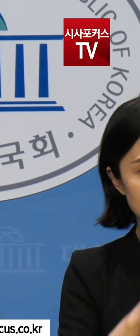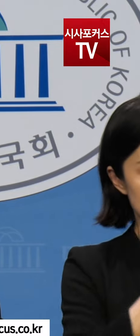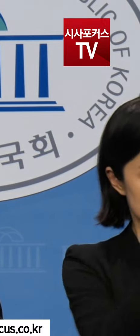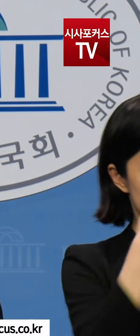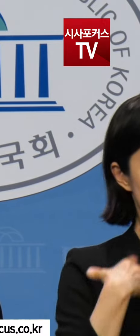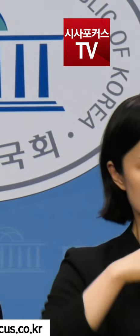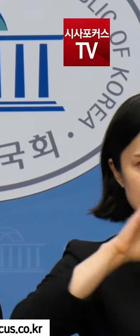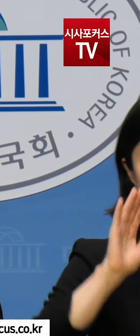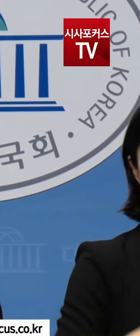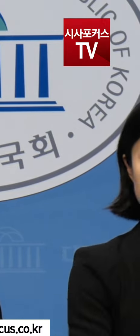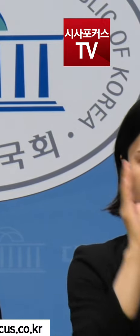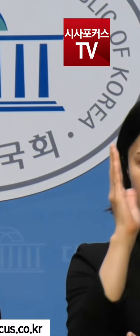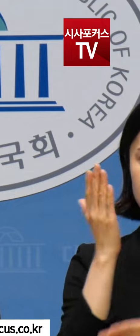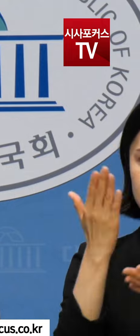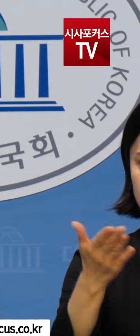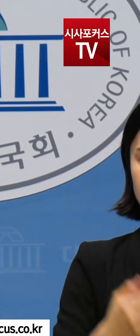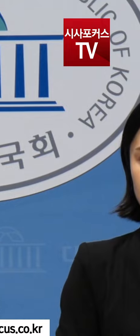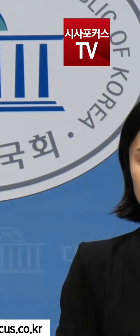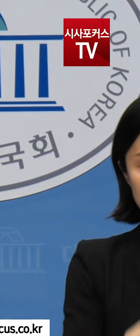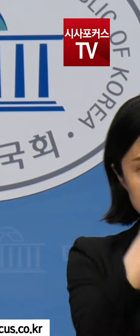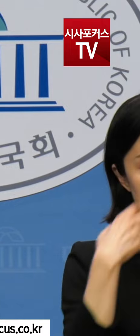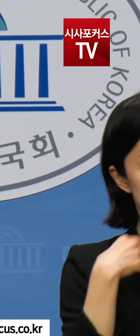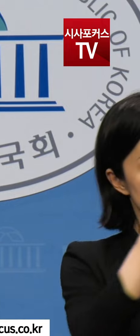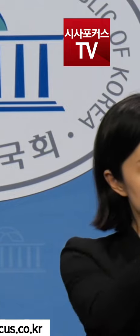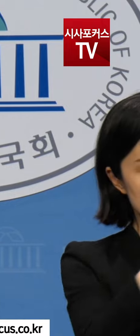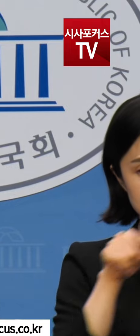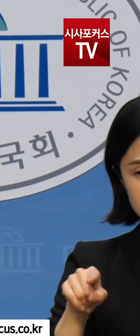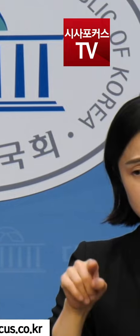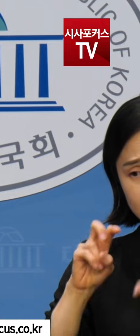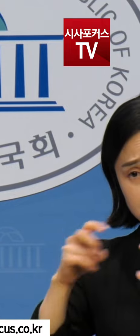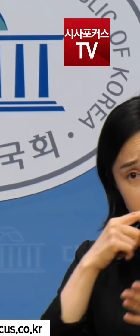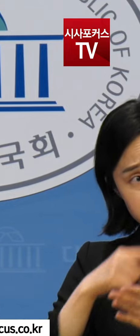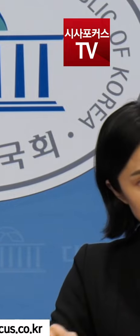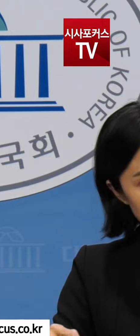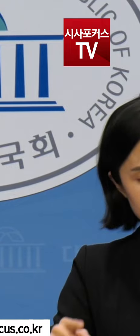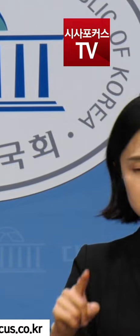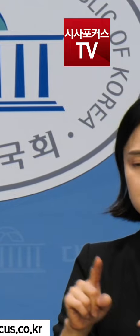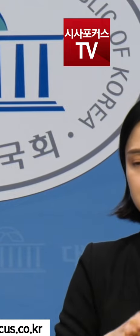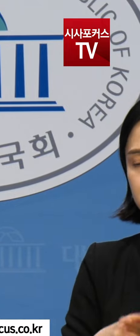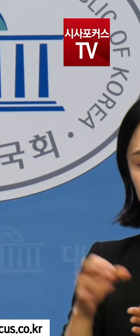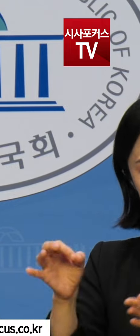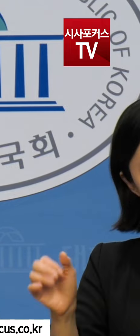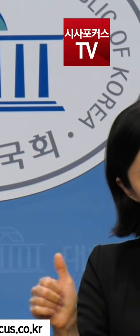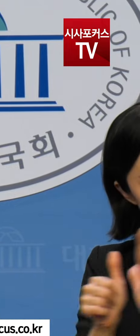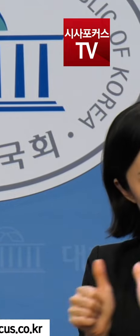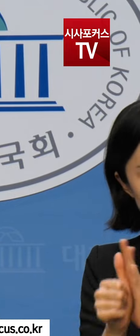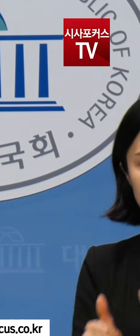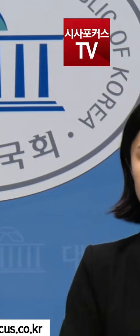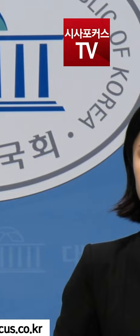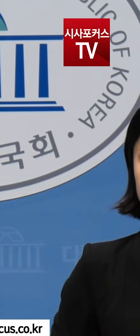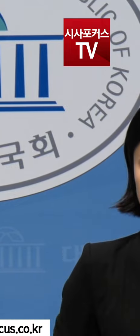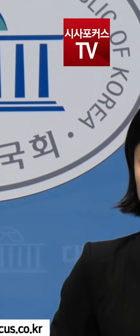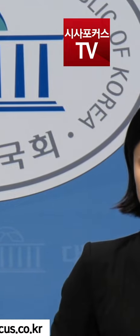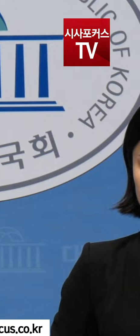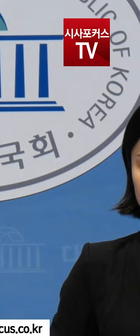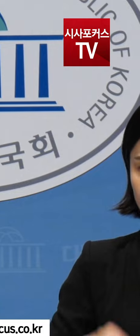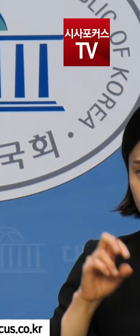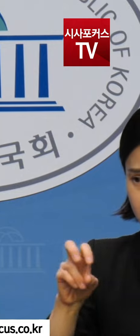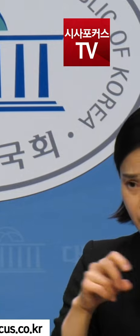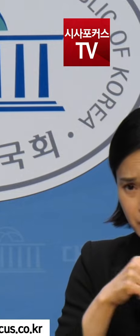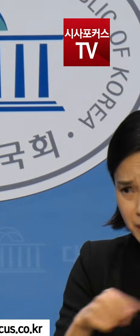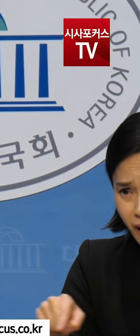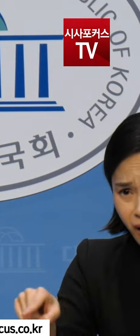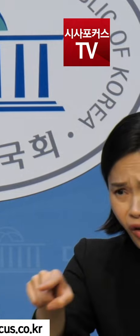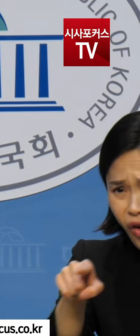규탄한다. 정부는 이들 피해 기업의 손해를 신속히 보상해야 할 것이며 아직 드러나지 않은 손해를